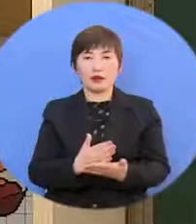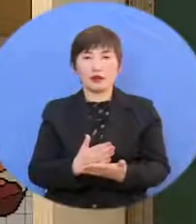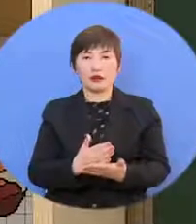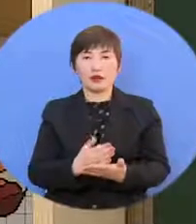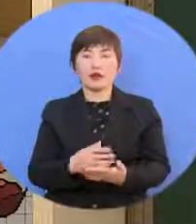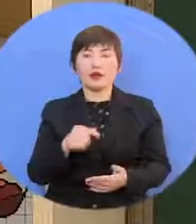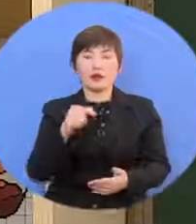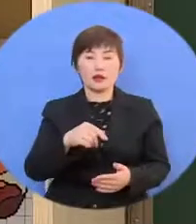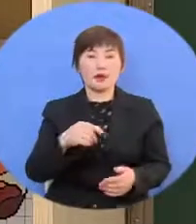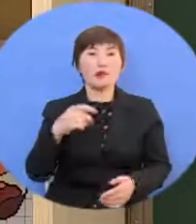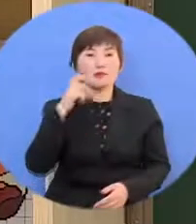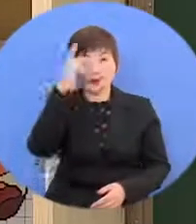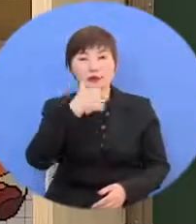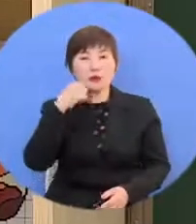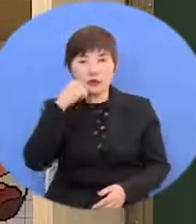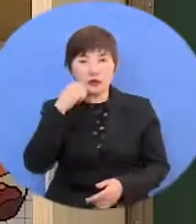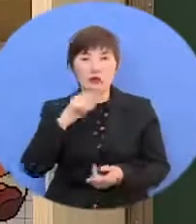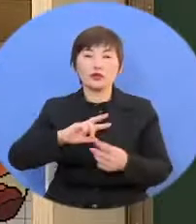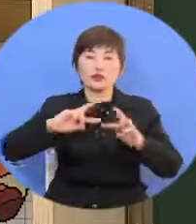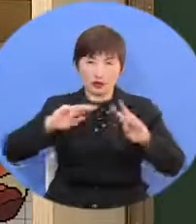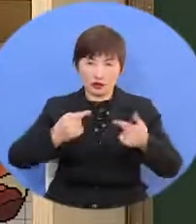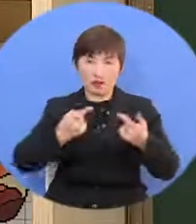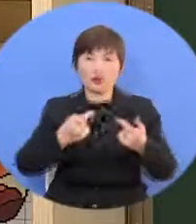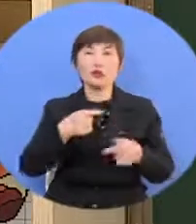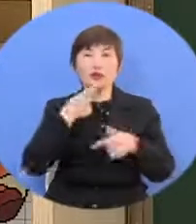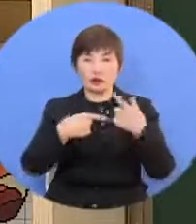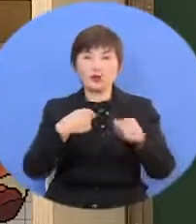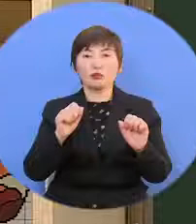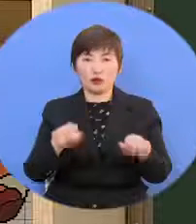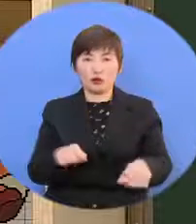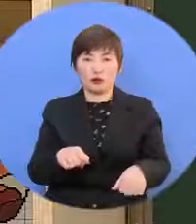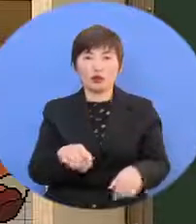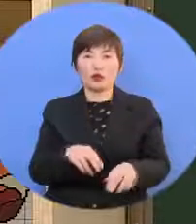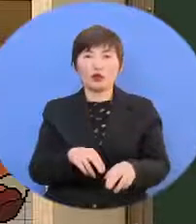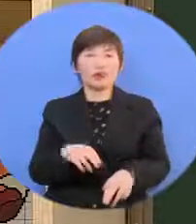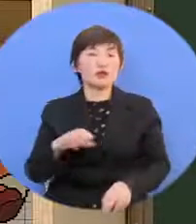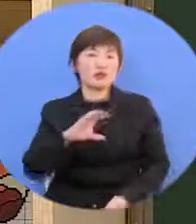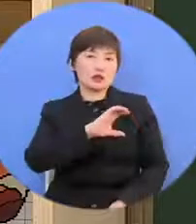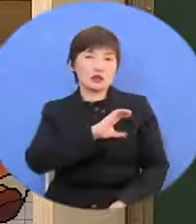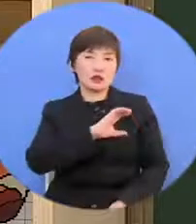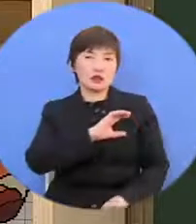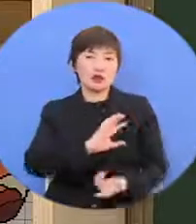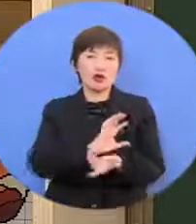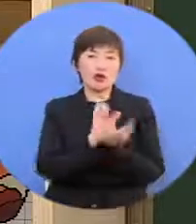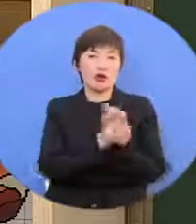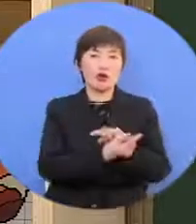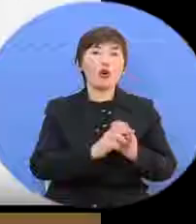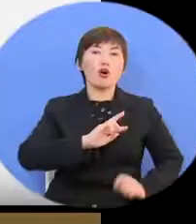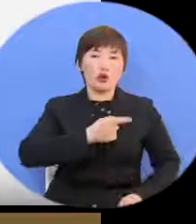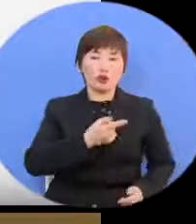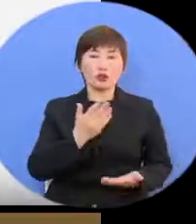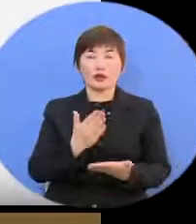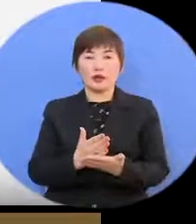эдгээр шинжүүдийг бие махбодод гардаг шинж тэмдгүүд гэж нэрлэдэг байна. За үүнээс гадна мөн сэтгэл санаанд дараах өөрчлөлтүүд илрэн гардаг